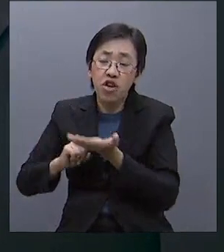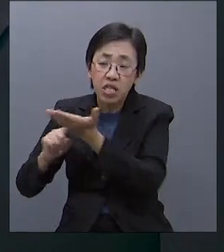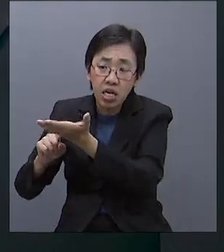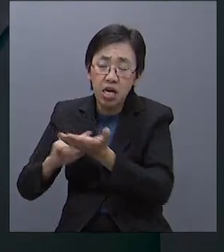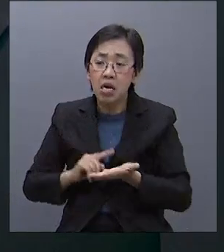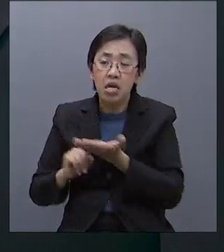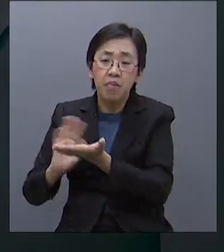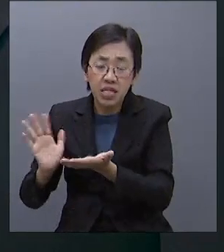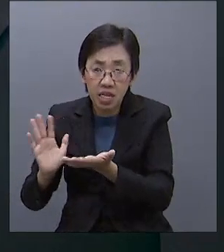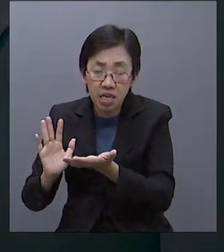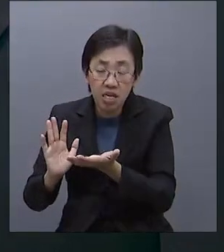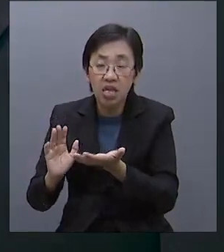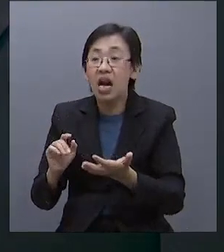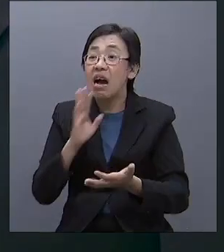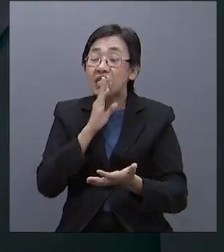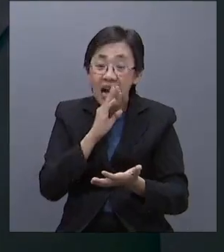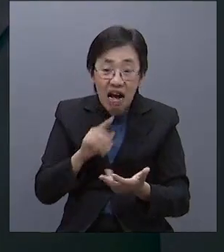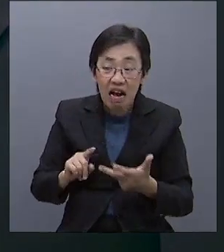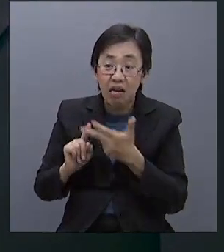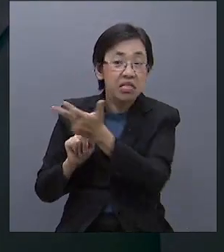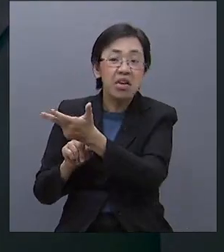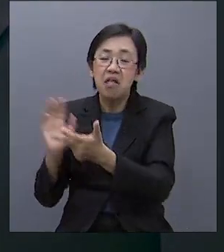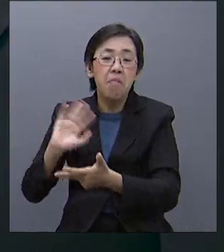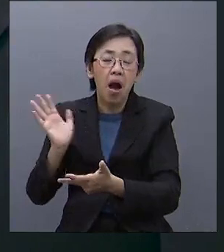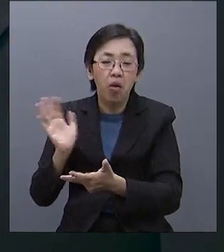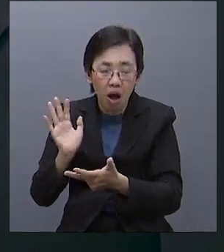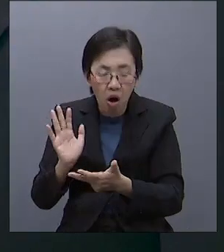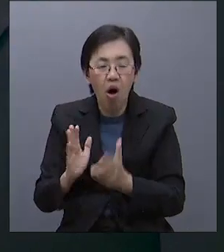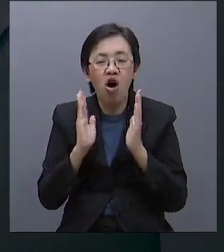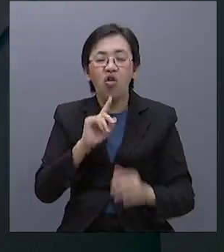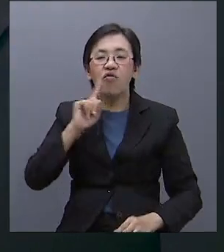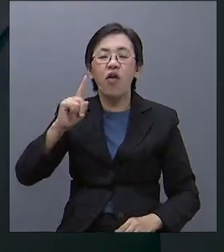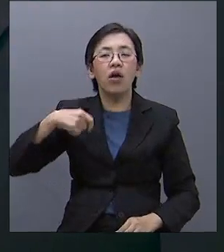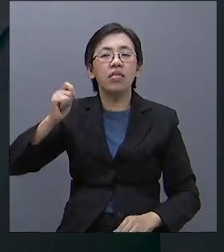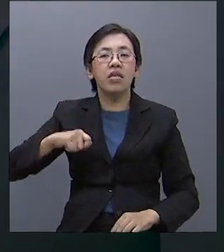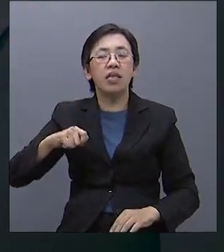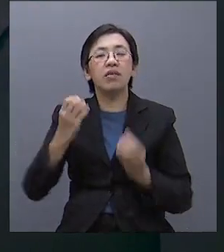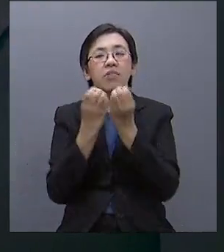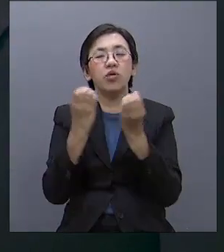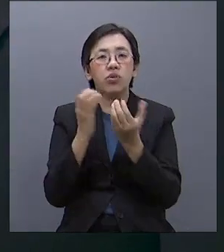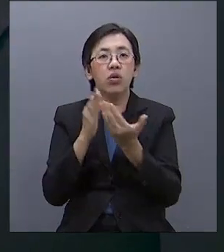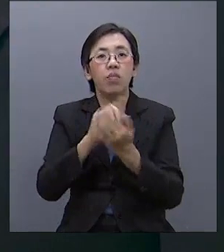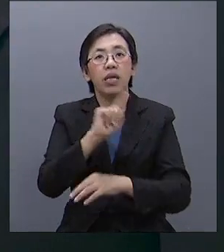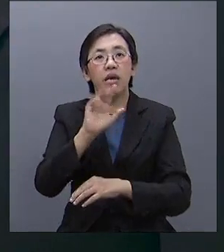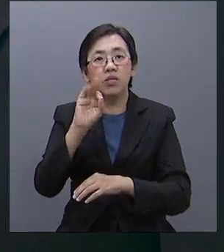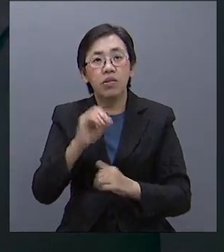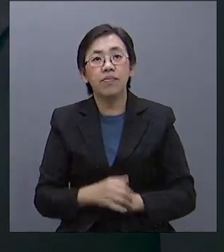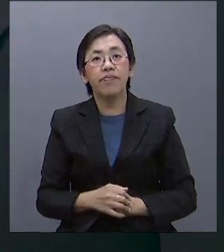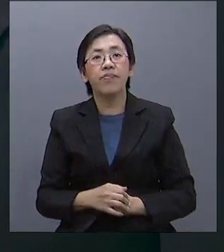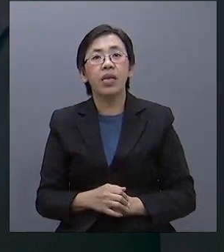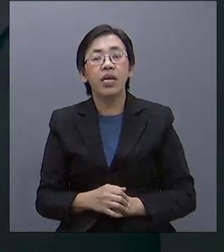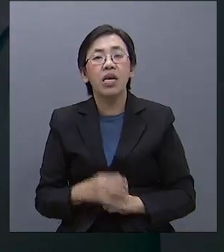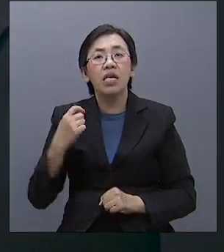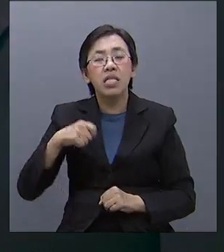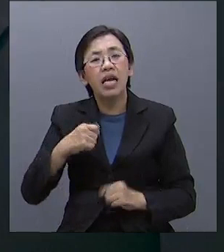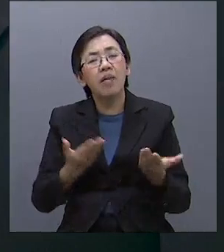ผู้ร้องถึงจะมีสิทธิ์ในการยื่นตรงต่อศาลรัฐธรรมนูญใน90วันสุดท้ายด่านที่4ศาลรัฐธรรมนูญมีอำนาจพิจารณ